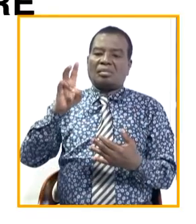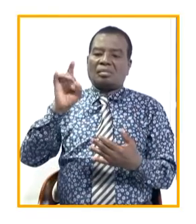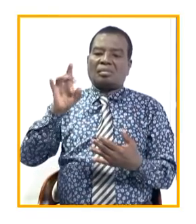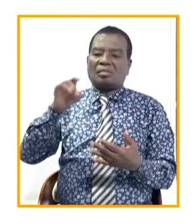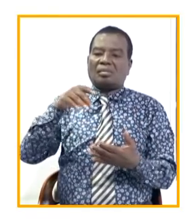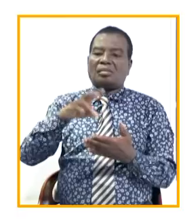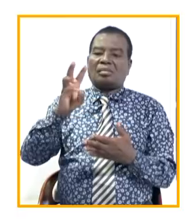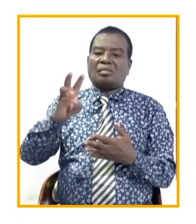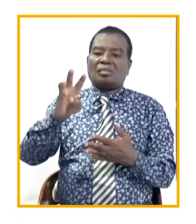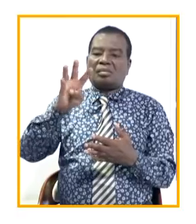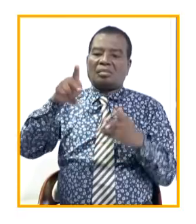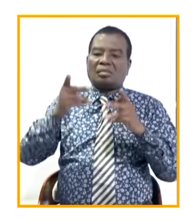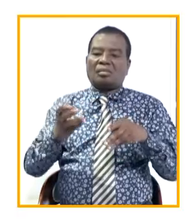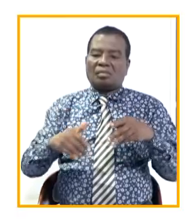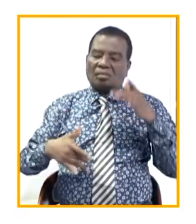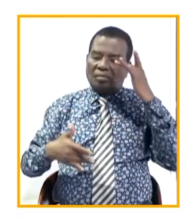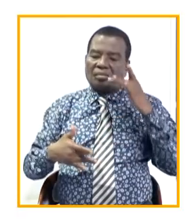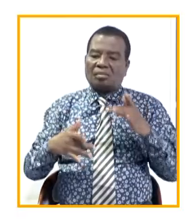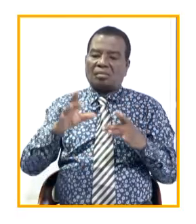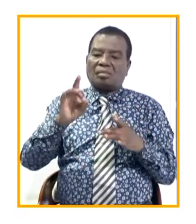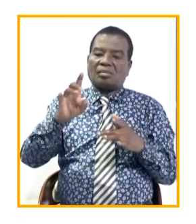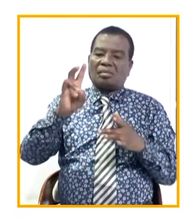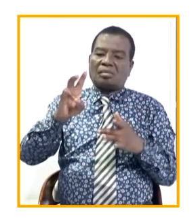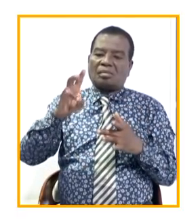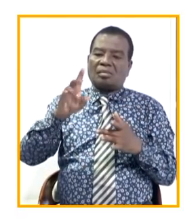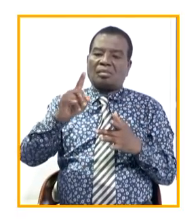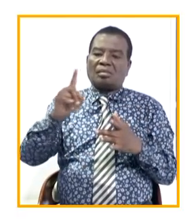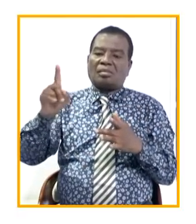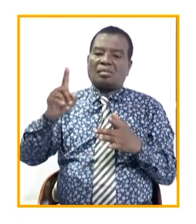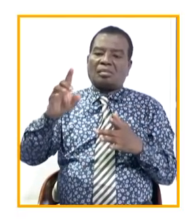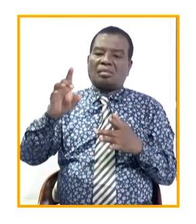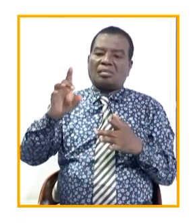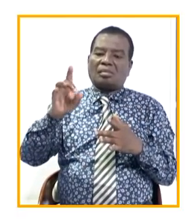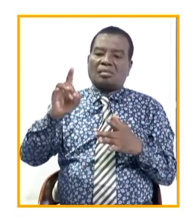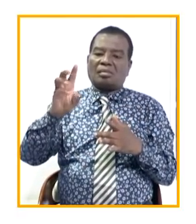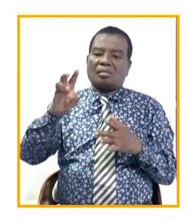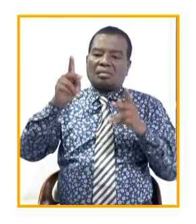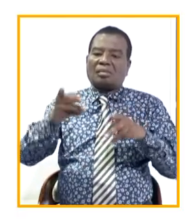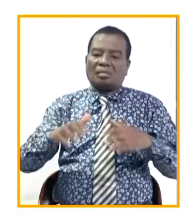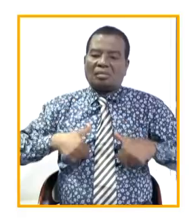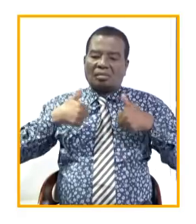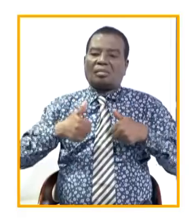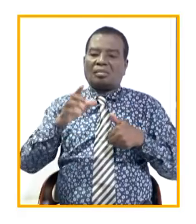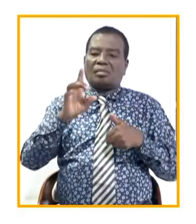cas confirmés de coronavirus, 87 186 personnes guéries, 834 décès